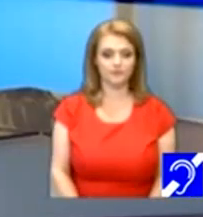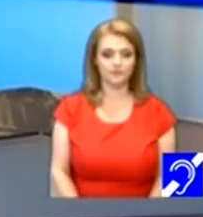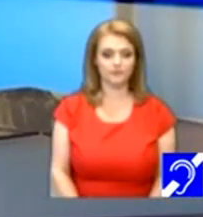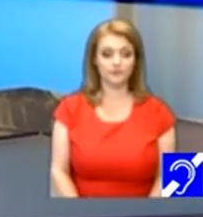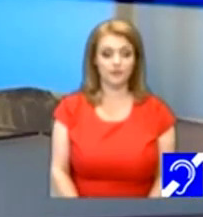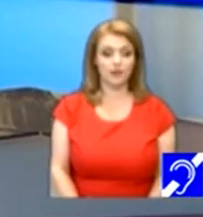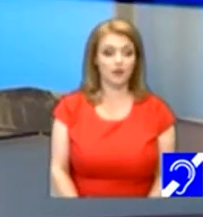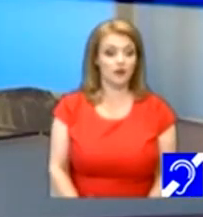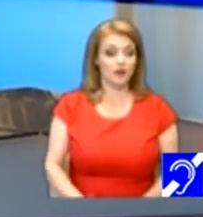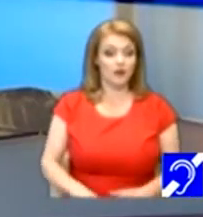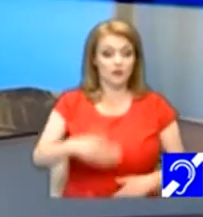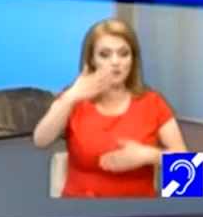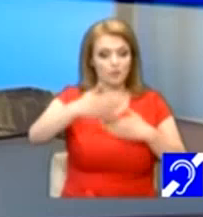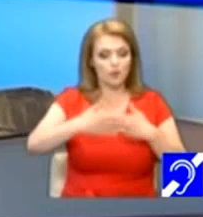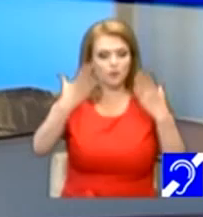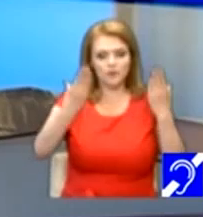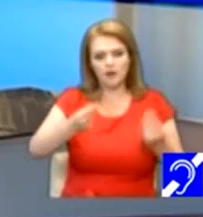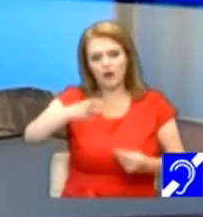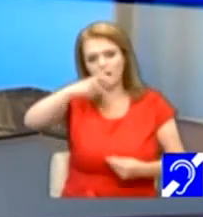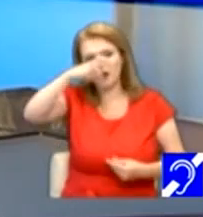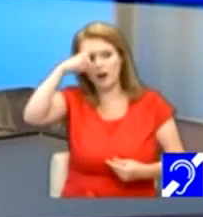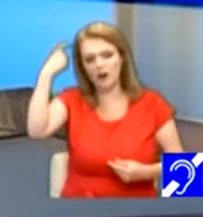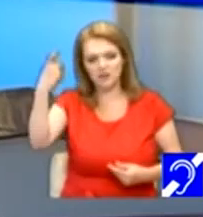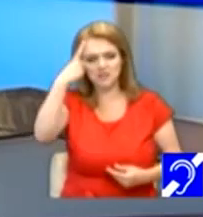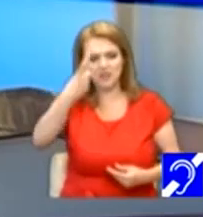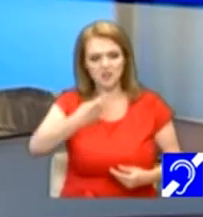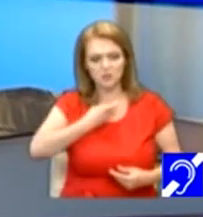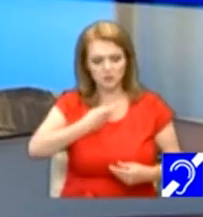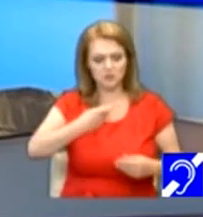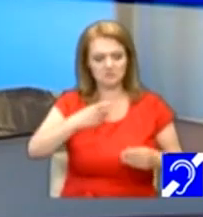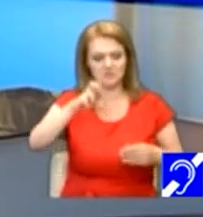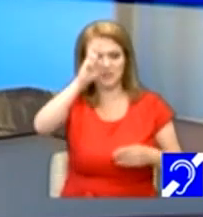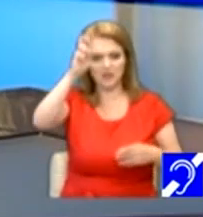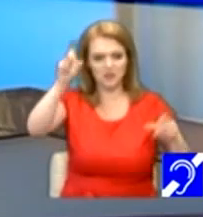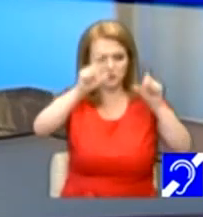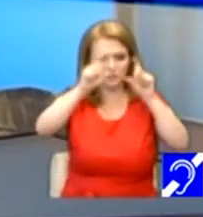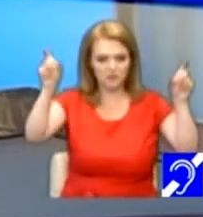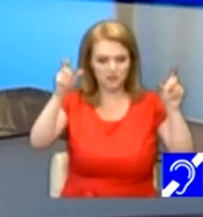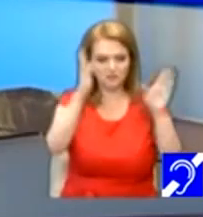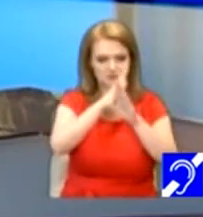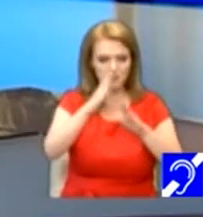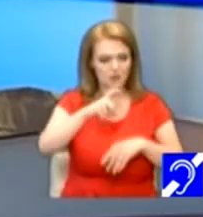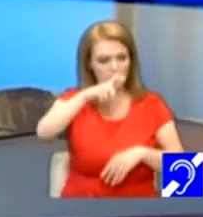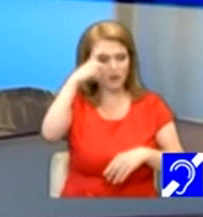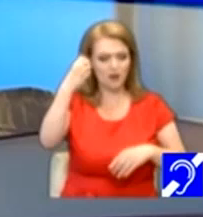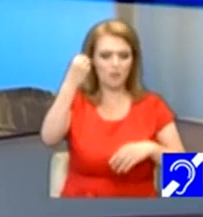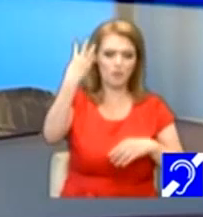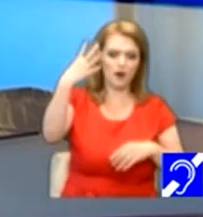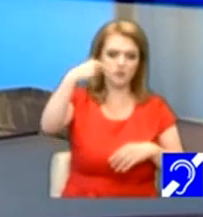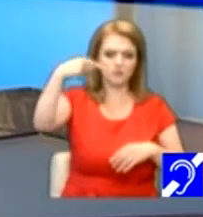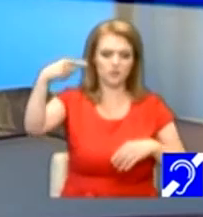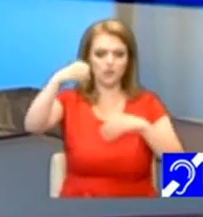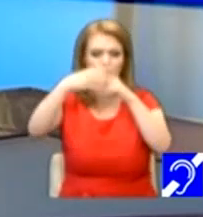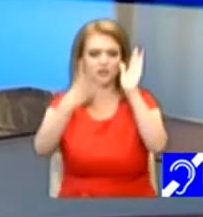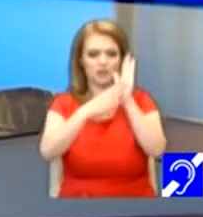Ne așteaptă zile de foc. Serviciul Hidrometeorologic de Stat anunță un cod galben de caniculă în perioada 14-19